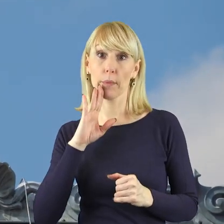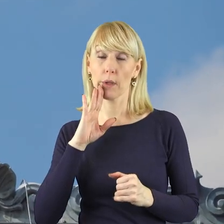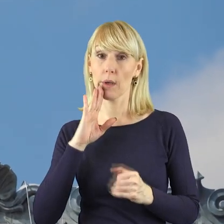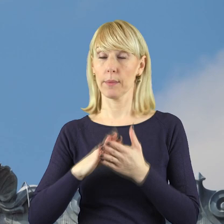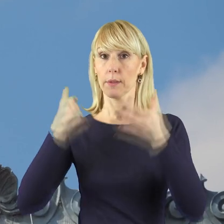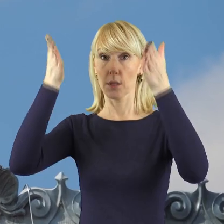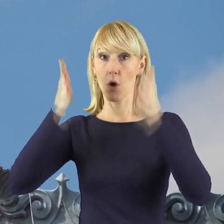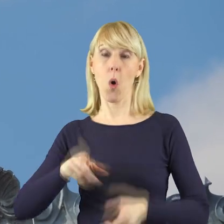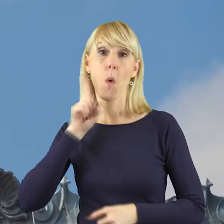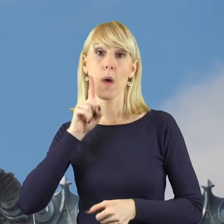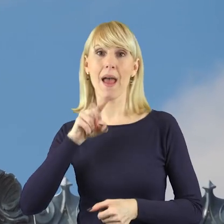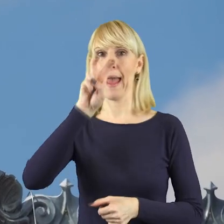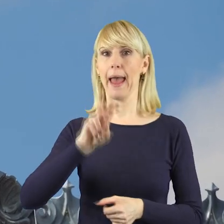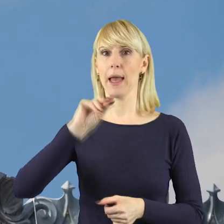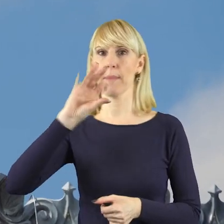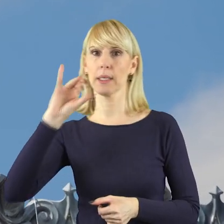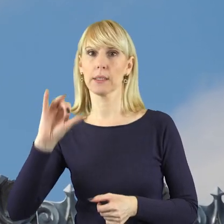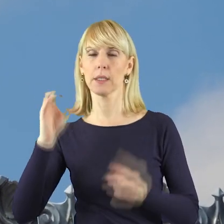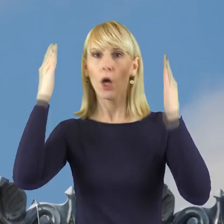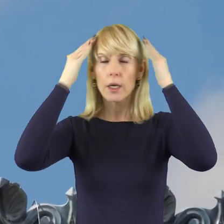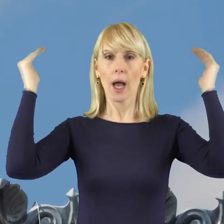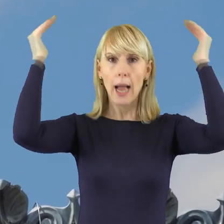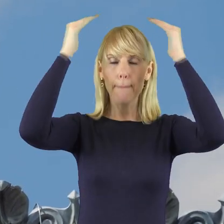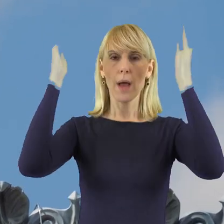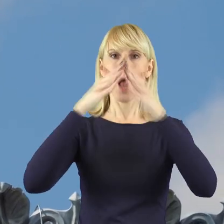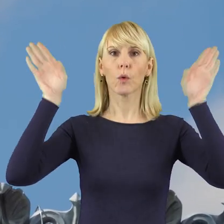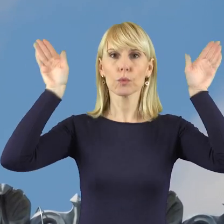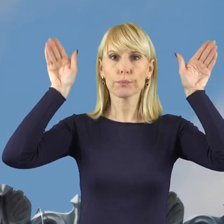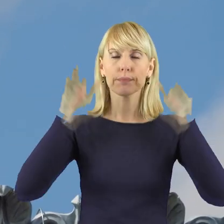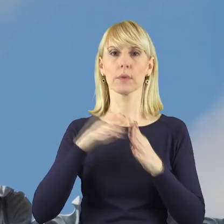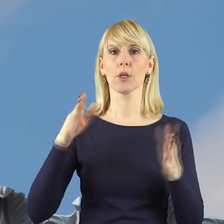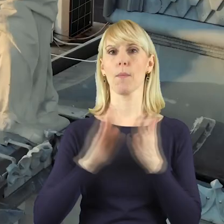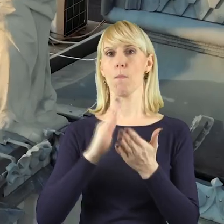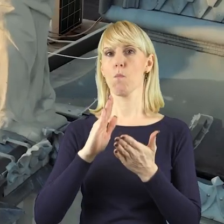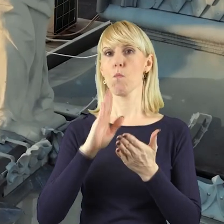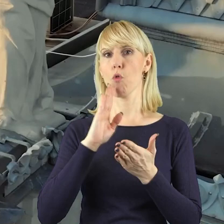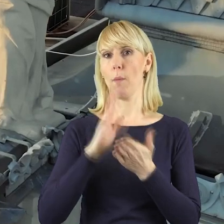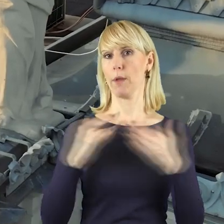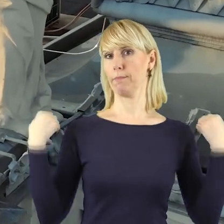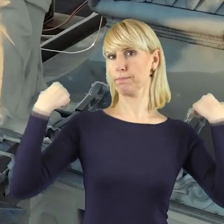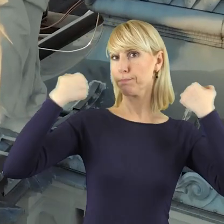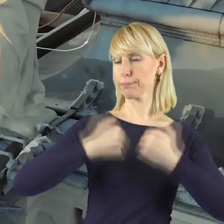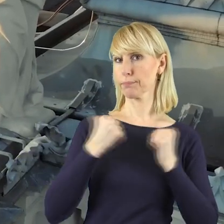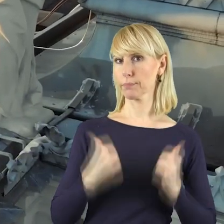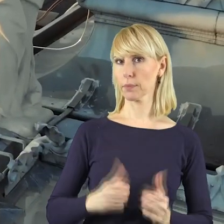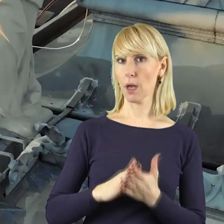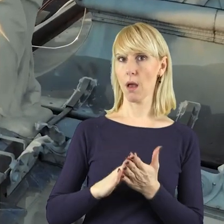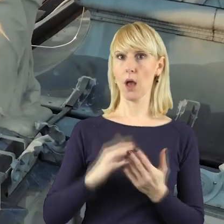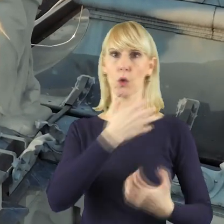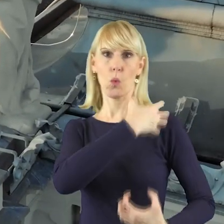przedstawiony jest Hermes w skrzydlatym kapeluszu i swobodnie przerzuconym przez ramię płaszczu, trzymający w ręku